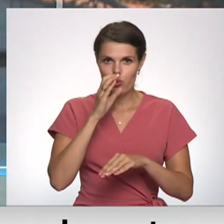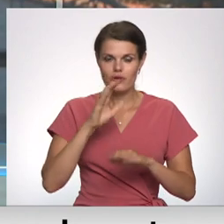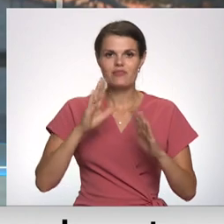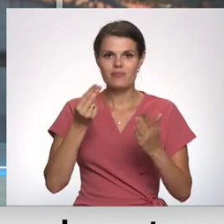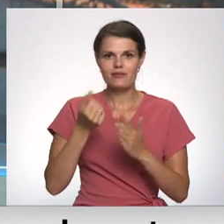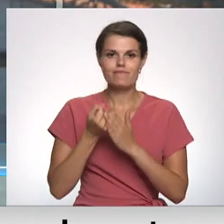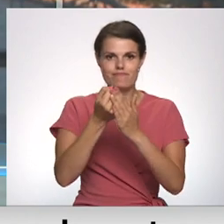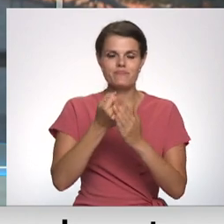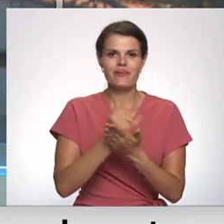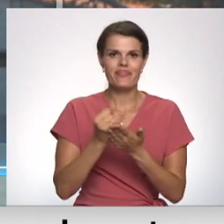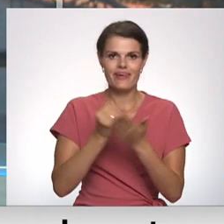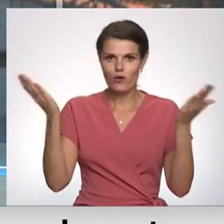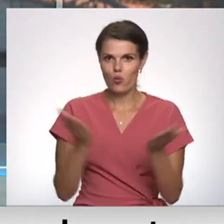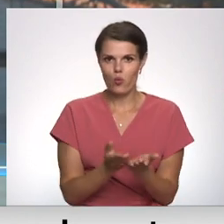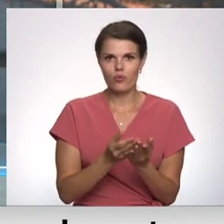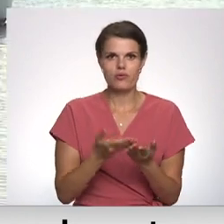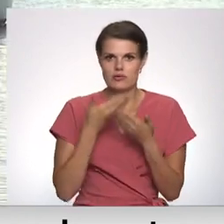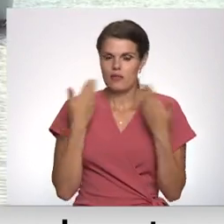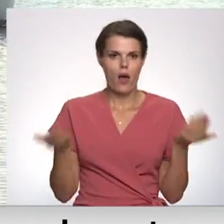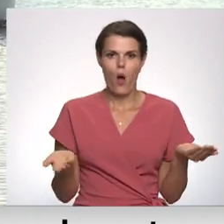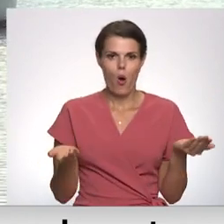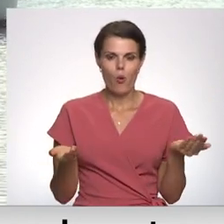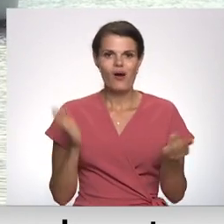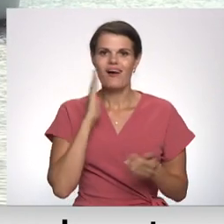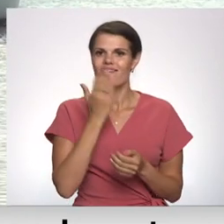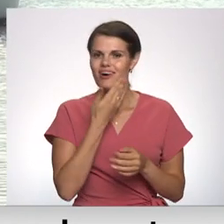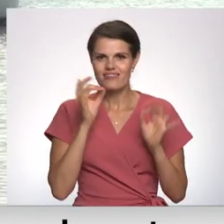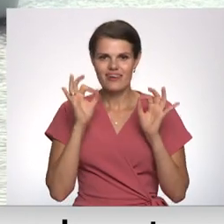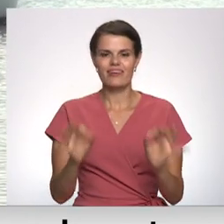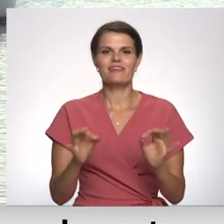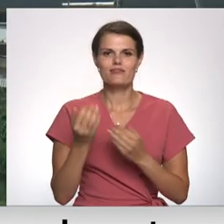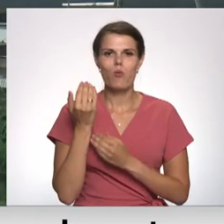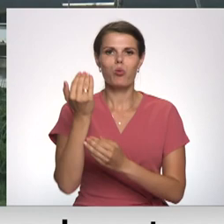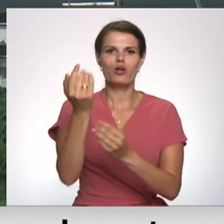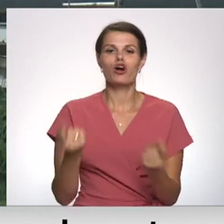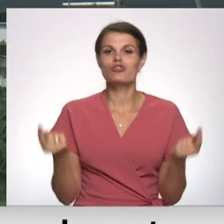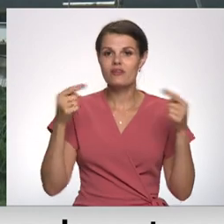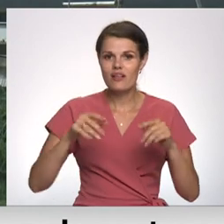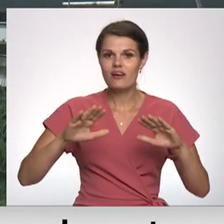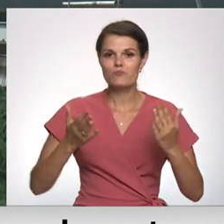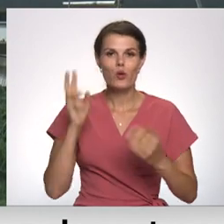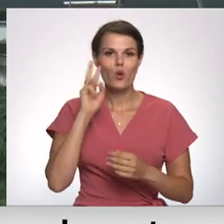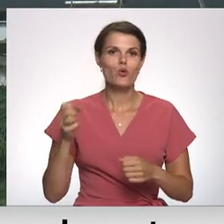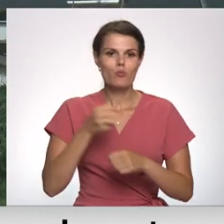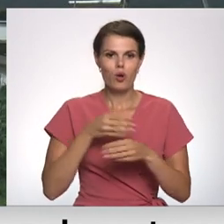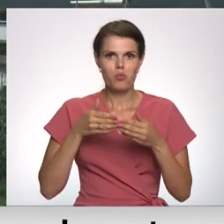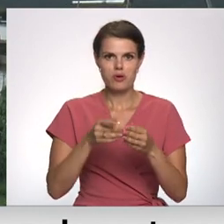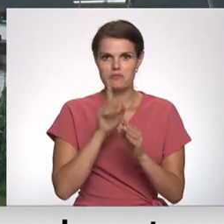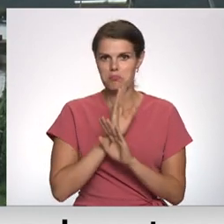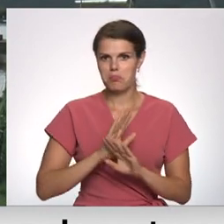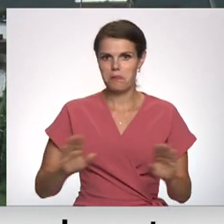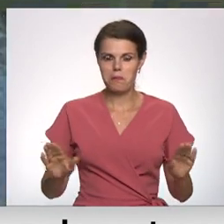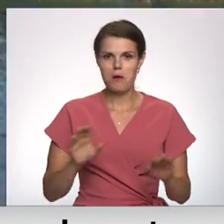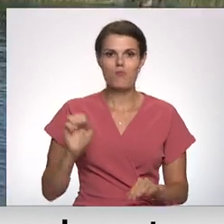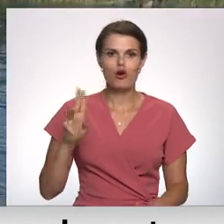gultnes tīrīšanai ostai nesot. Vasara ir īstais burāšanas laiks, tomēr Jūrmalas ostā valda klusums.